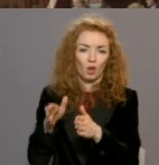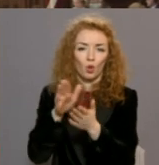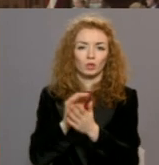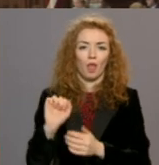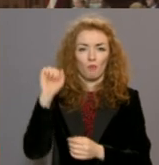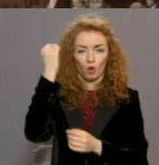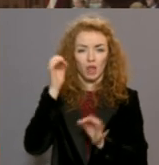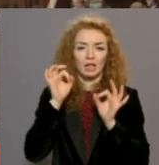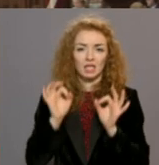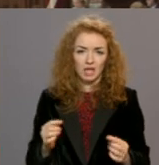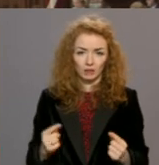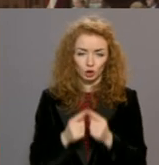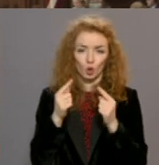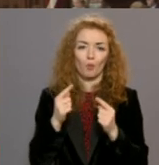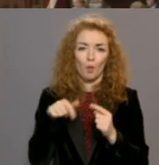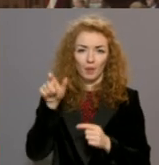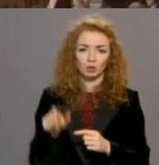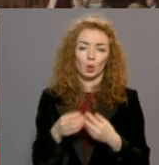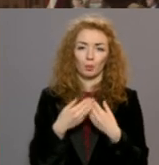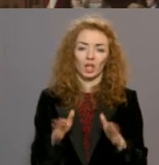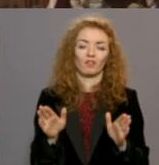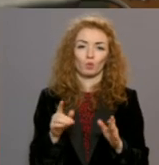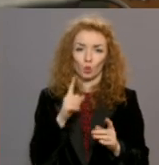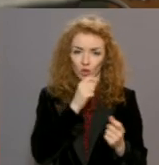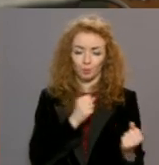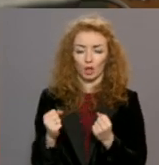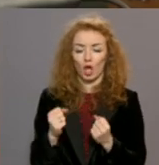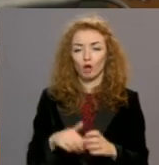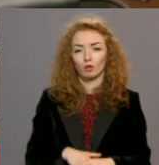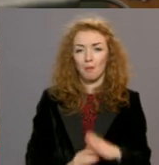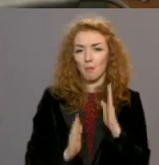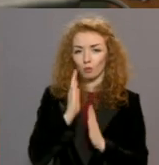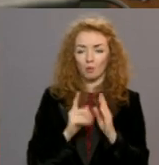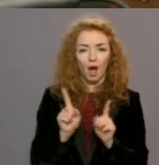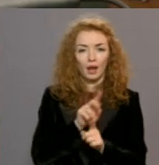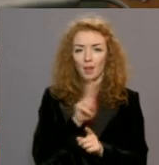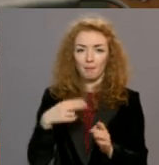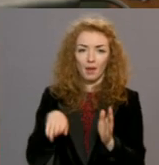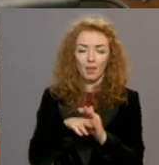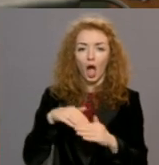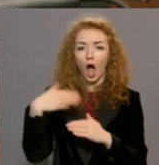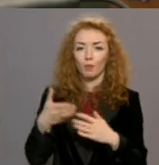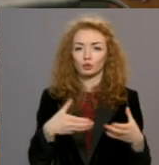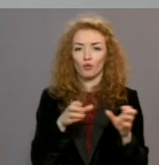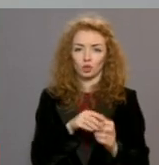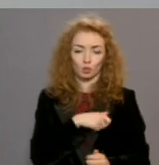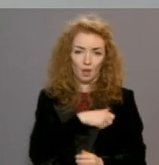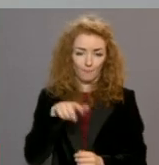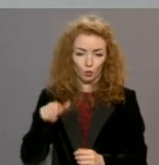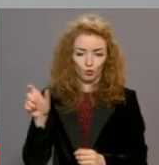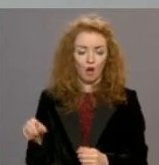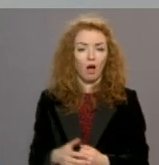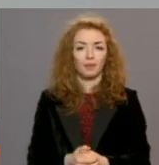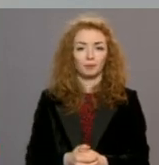vērtību, tiesiskumu un pilsonisko brīvību nostiprināšanā. Balsojumā nepiedalījās arī vairāki ārpus frakciju deputāti.